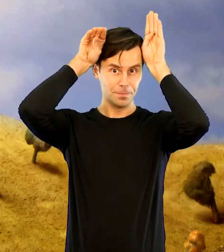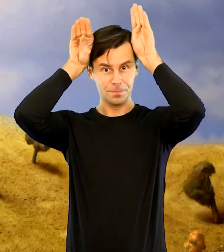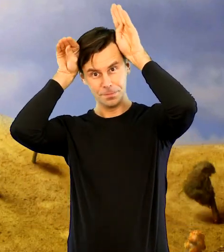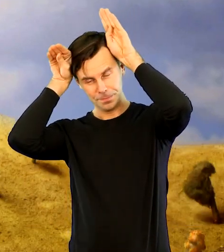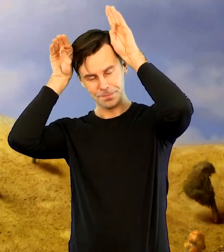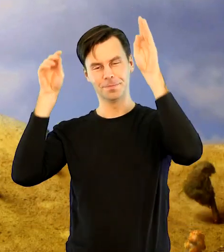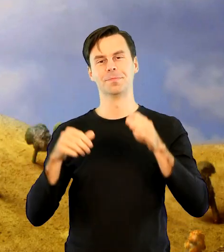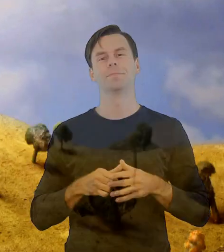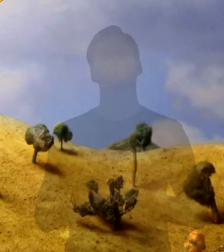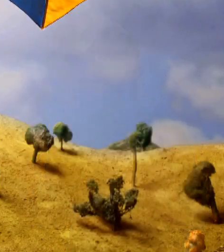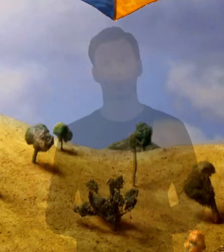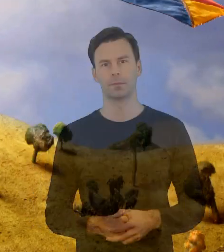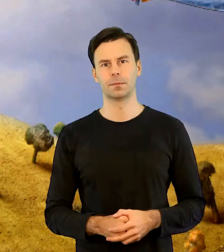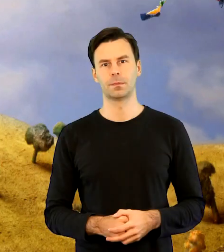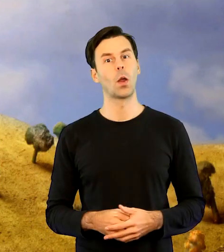Parauszek.